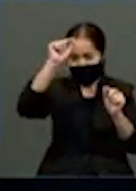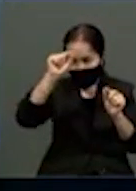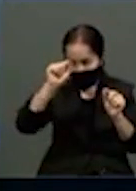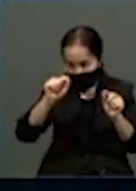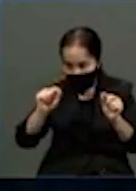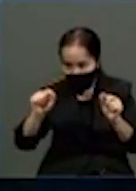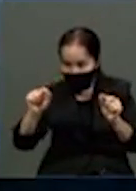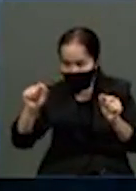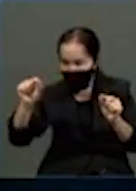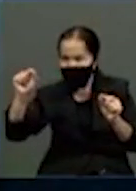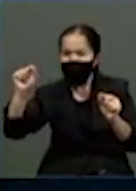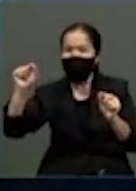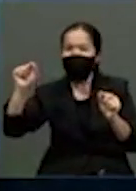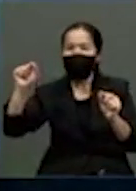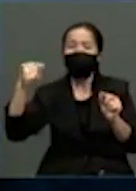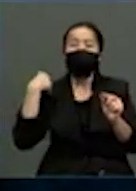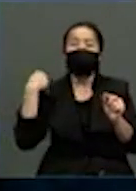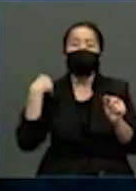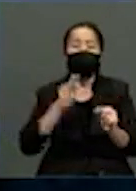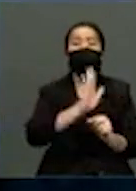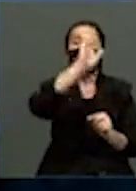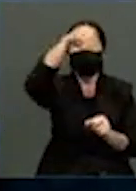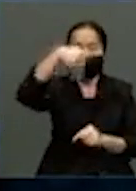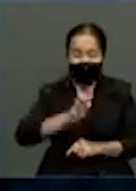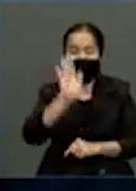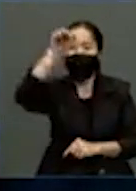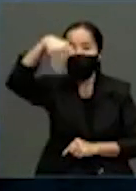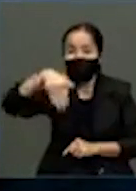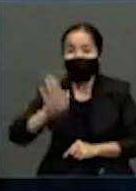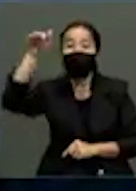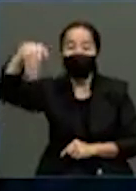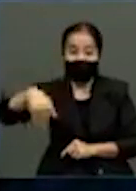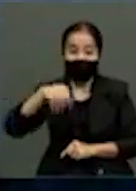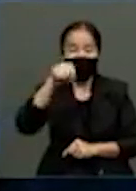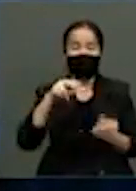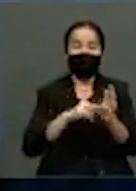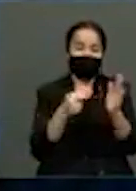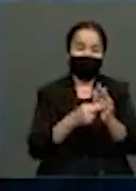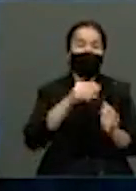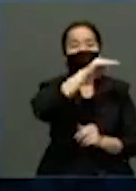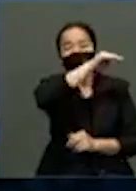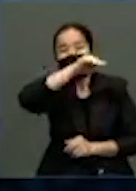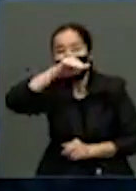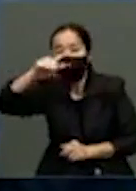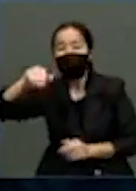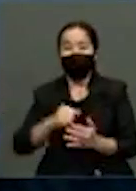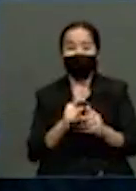อยู่นะครับถึงแม้จะลดลงเพิ่มขึ้นลดลงเพิ่มขึ้นนะครับแต่เป็นลักษณะของการทรงตัวแต่ถ้าดูจากเมื่อ